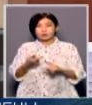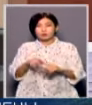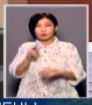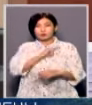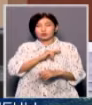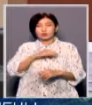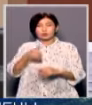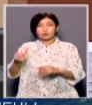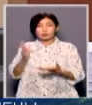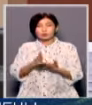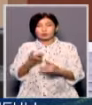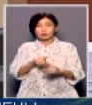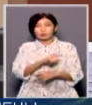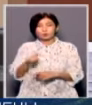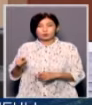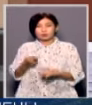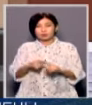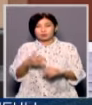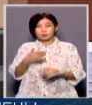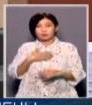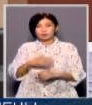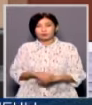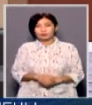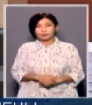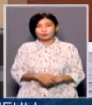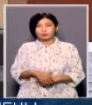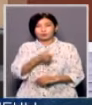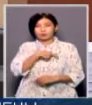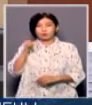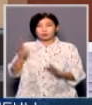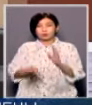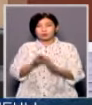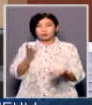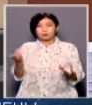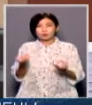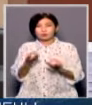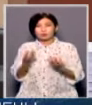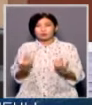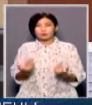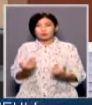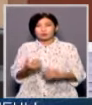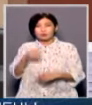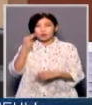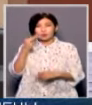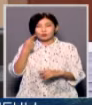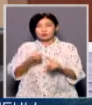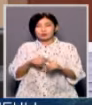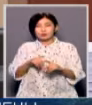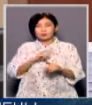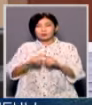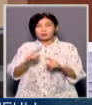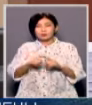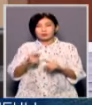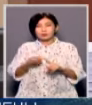работы парламента в предстоящий период. И нам, депутатам Мажилиса, необходимо качественно и